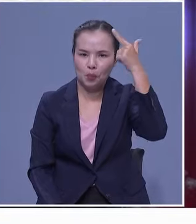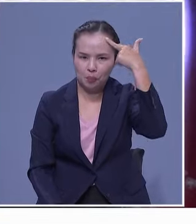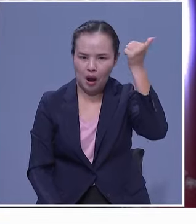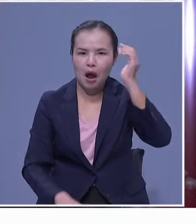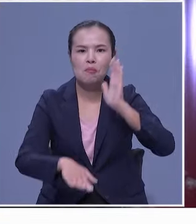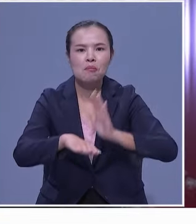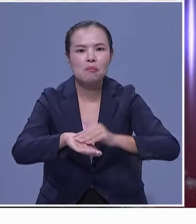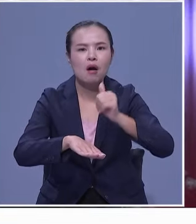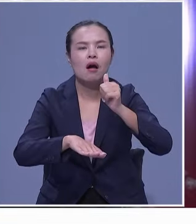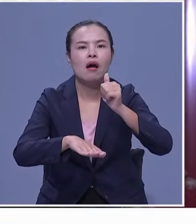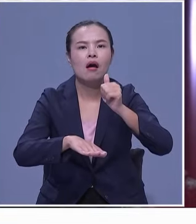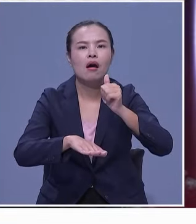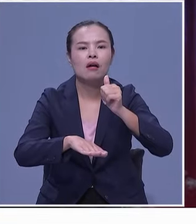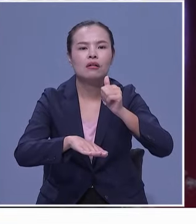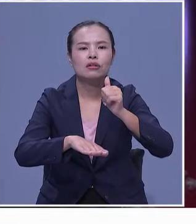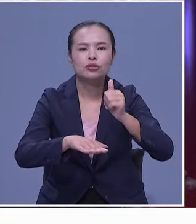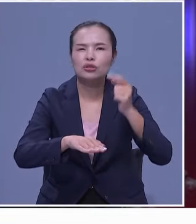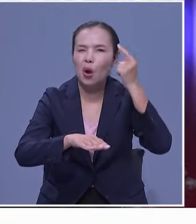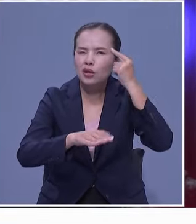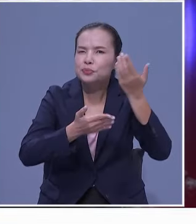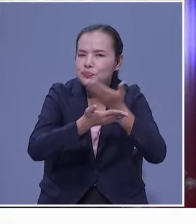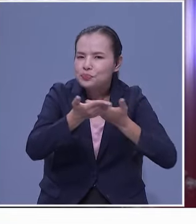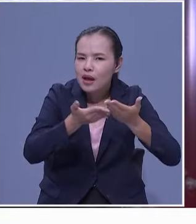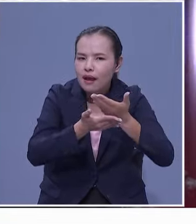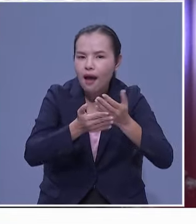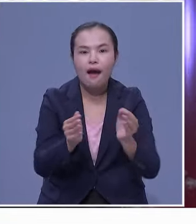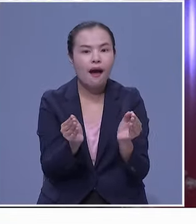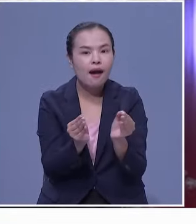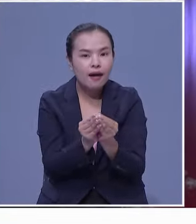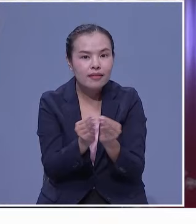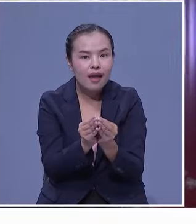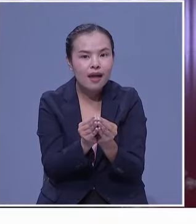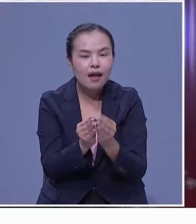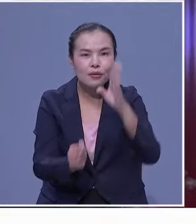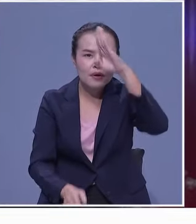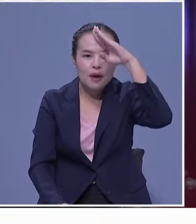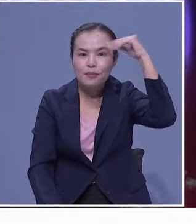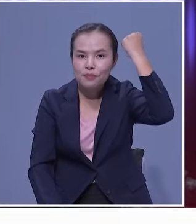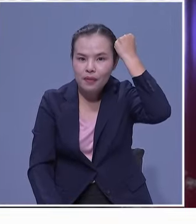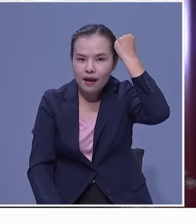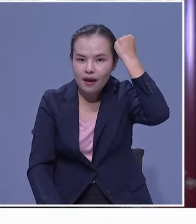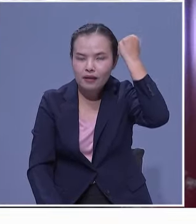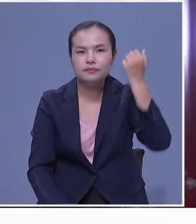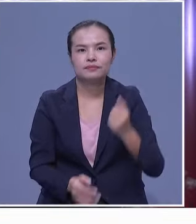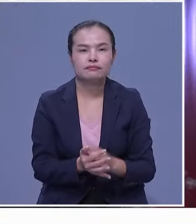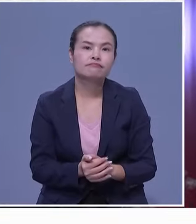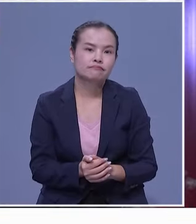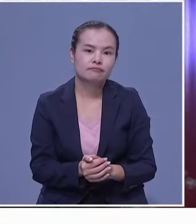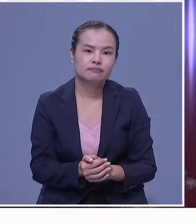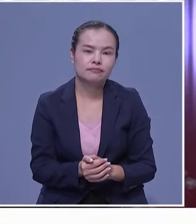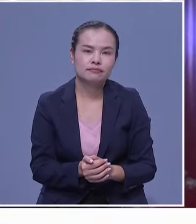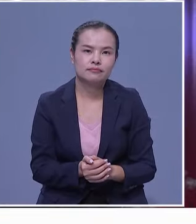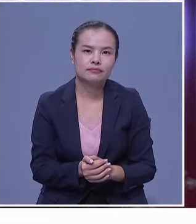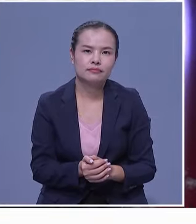าคุณแพทองธารด้วยซ้ำไปต้องพิจารณาต่อว่าคะแนนของคุณแพทองธารในครั้งนี้จะมีลักษ